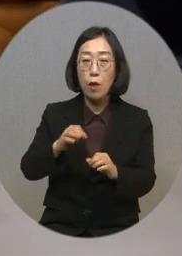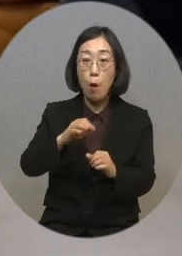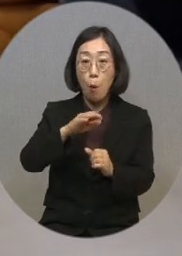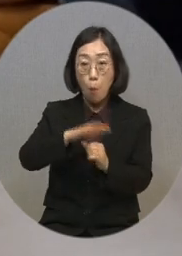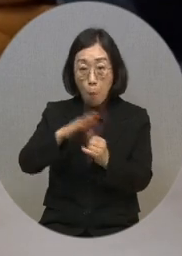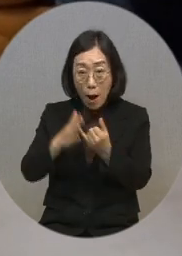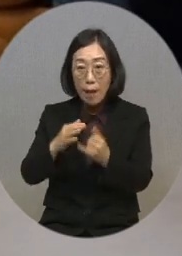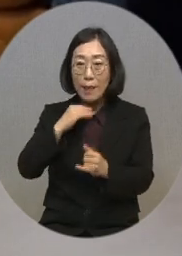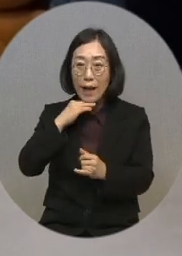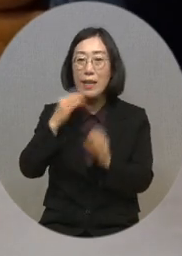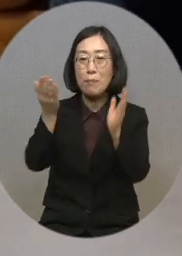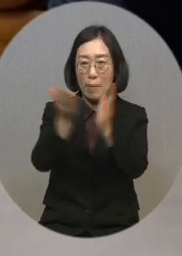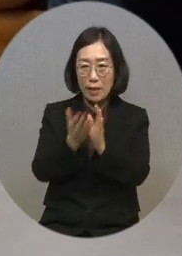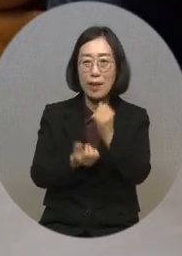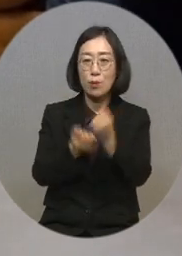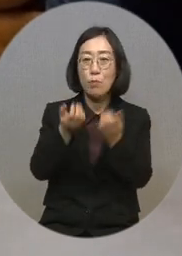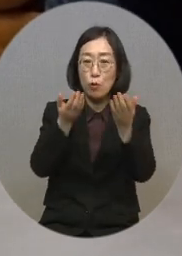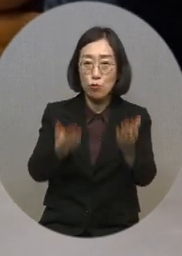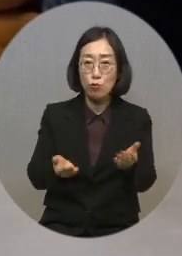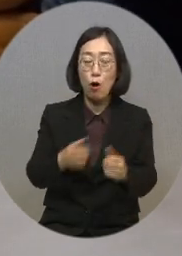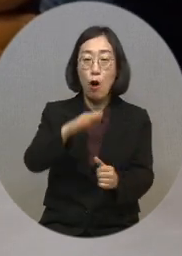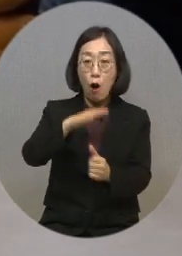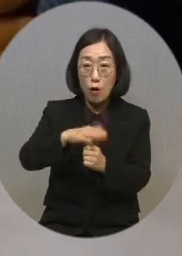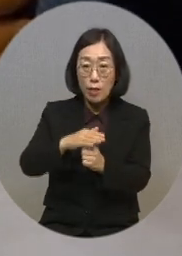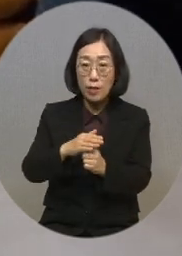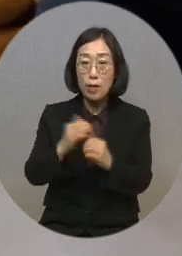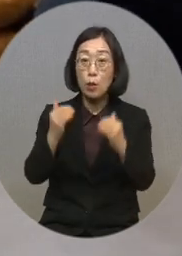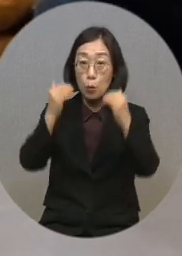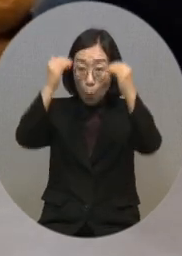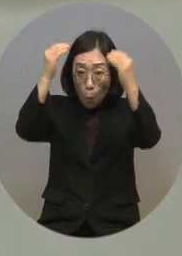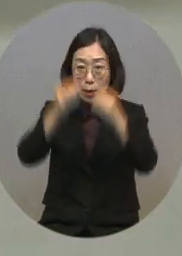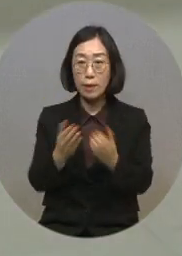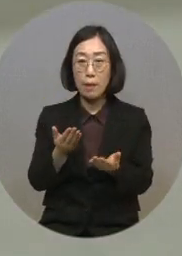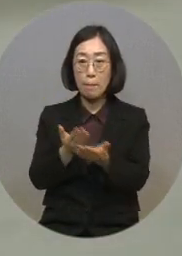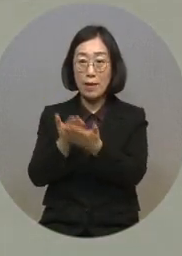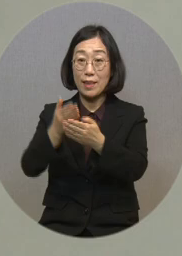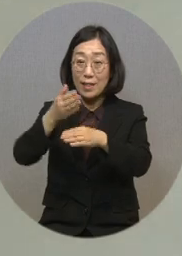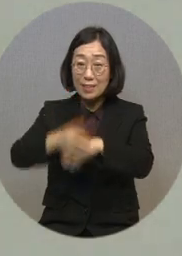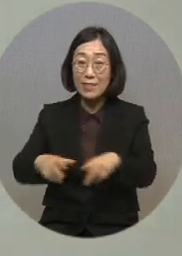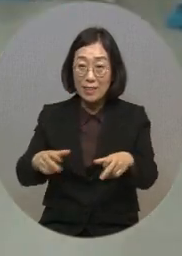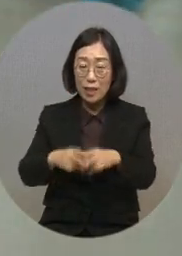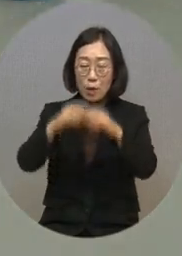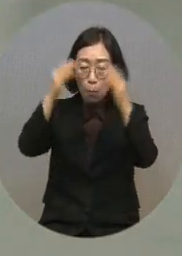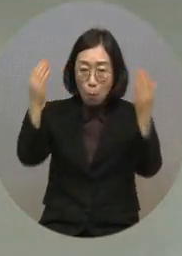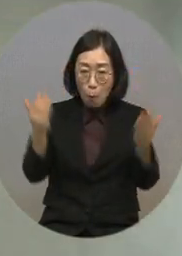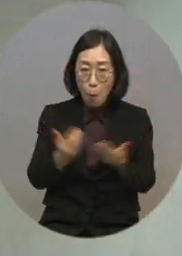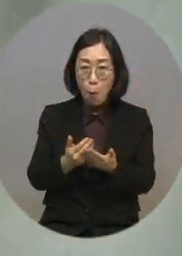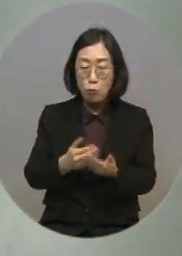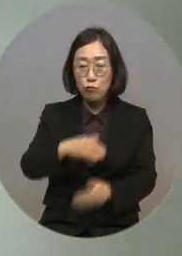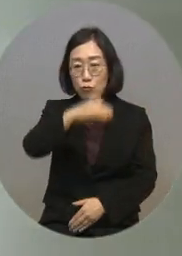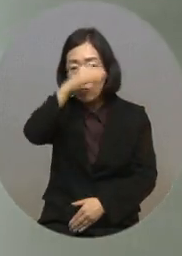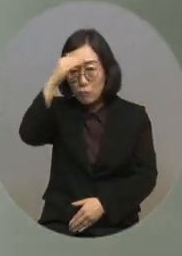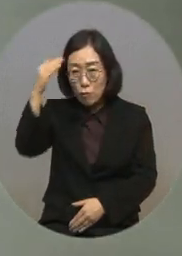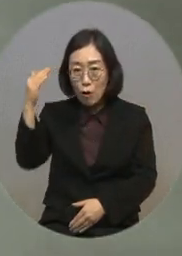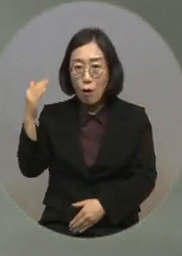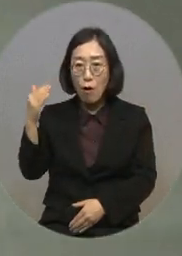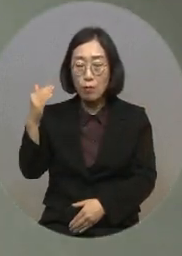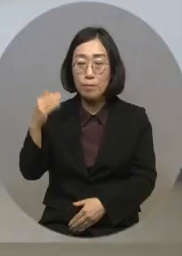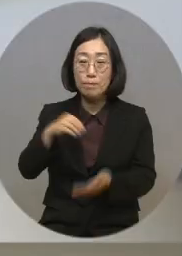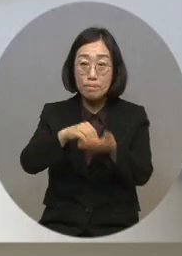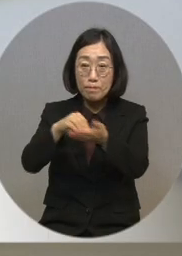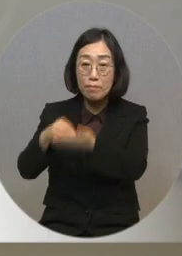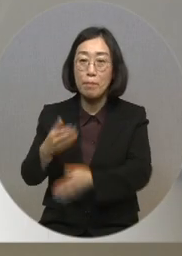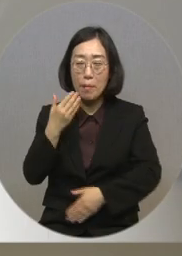구성되어 있습니다. 어린이, 성인, 노인, 발달장애인 등 누구든 편안하게 견학에 참여할 수 있는